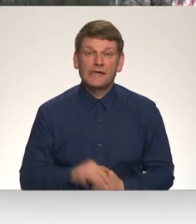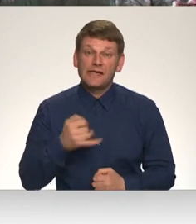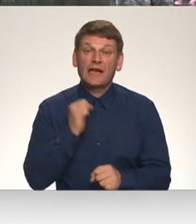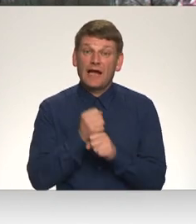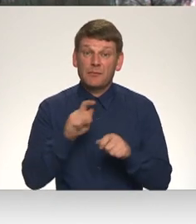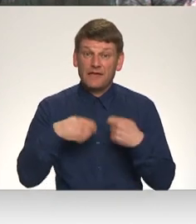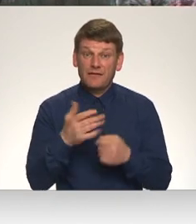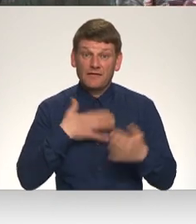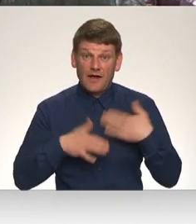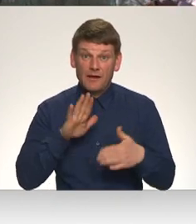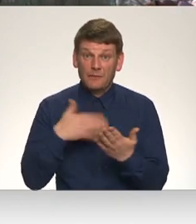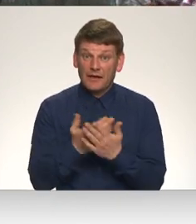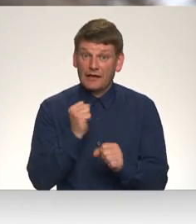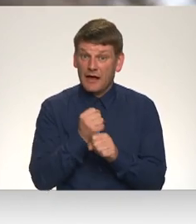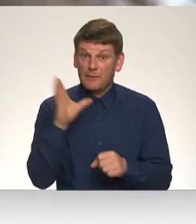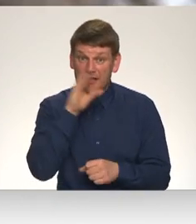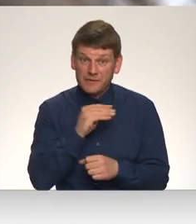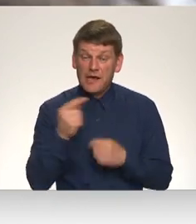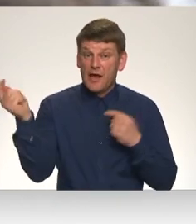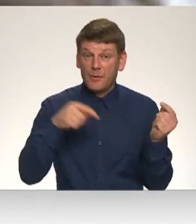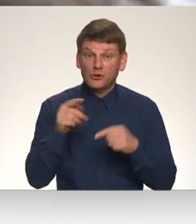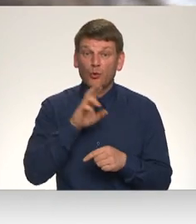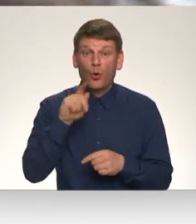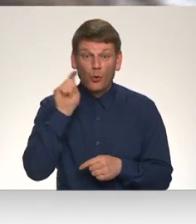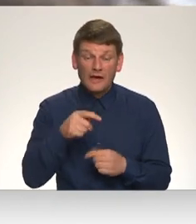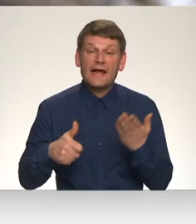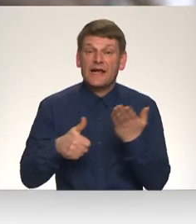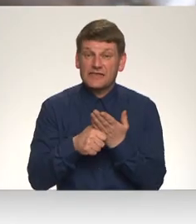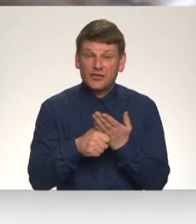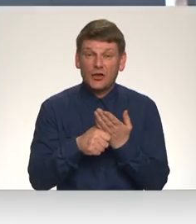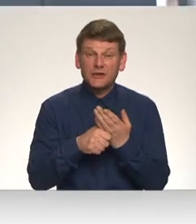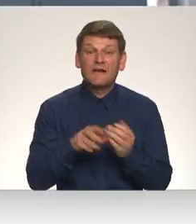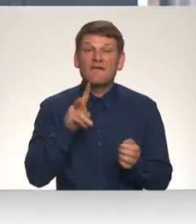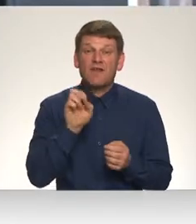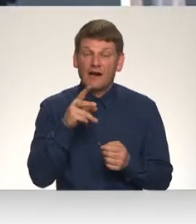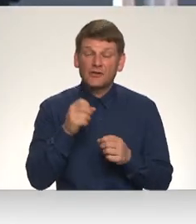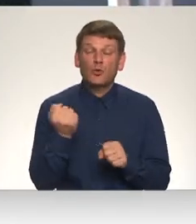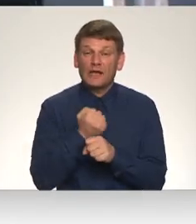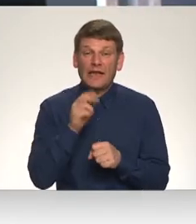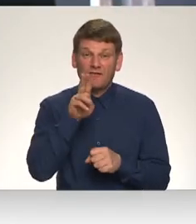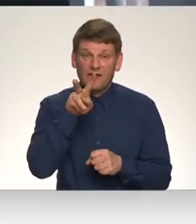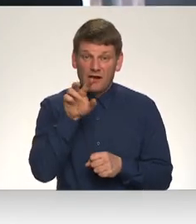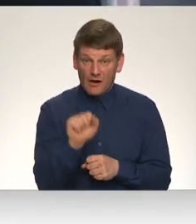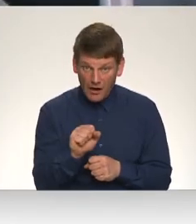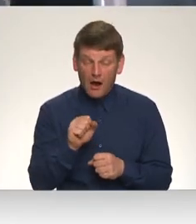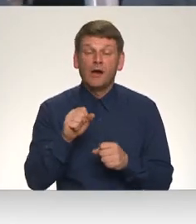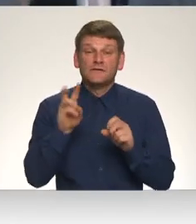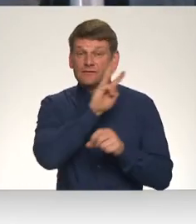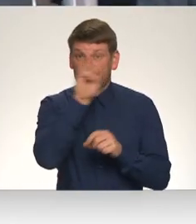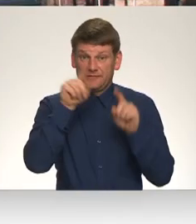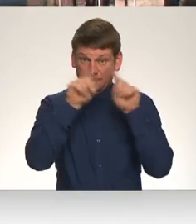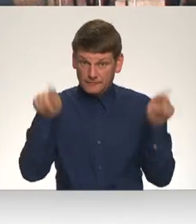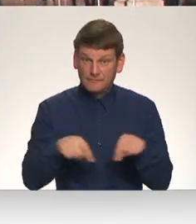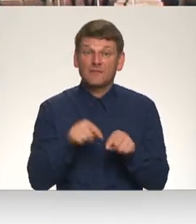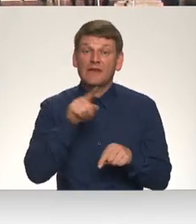darba devējs vēlas piedāvāt darba iespējas iebraucējiem no Ukrainas, reģistrējot vakanci nodarbinātības valsts aģentūras vakanču portālā vai